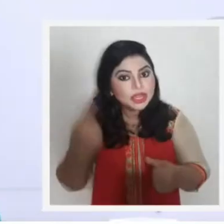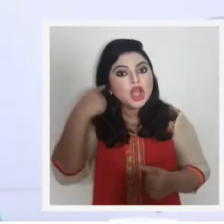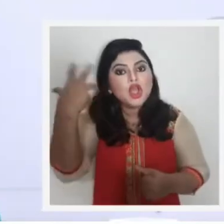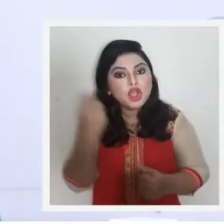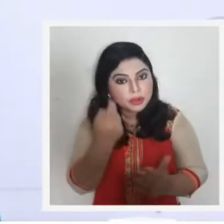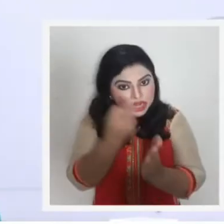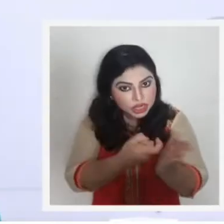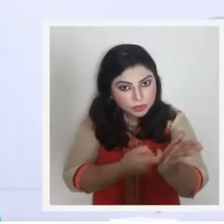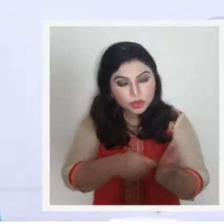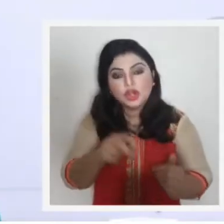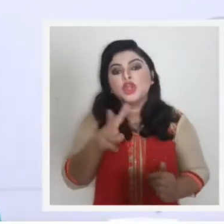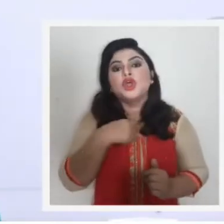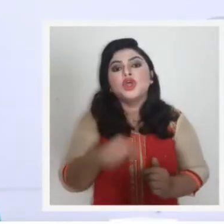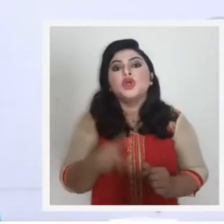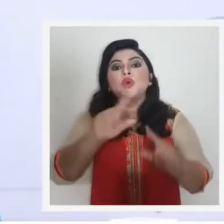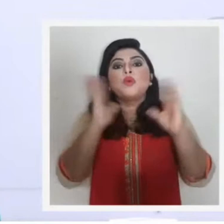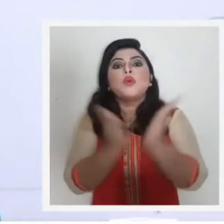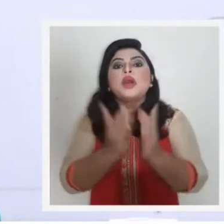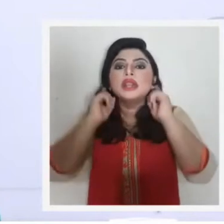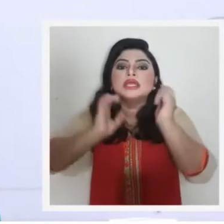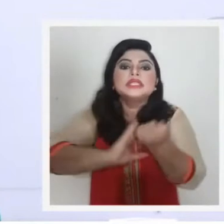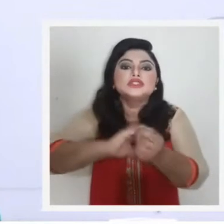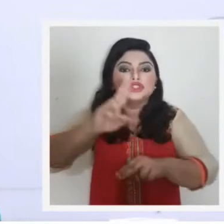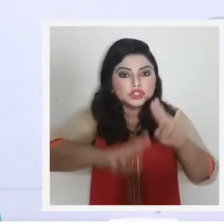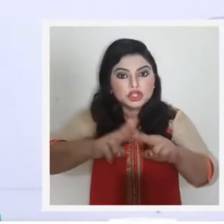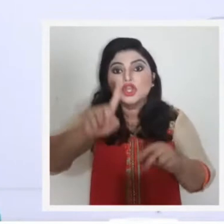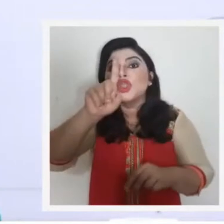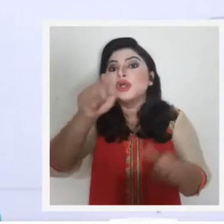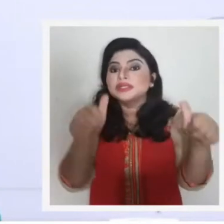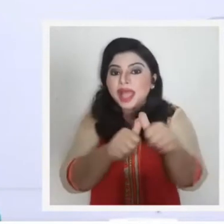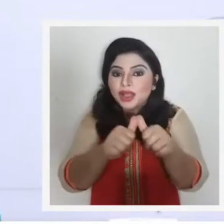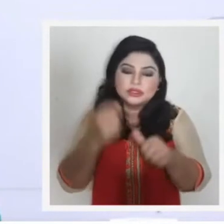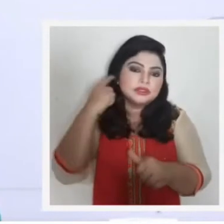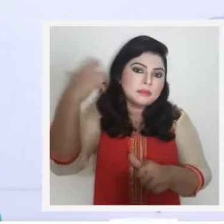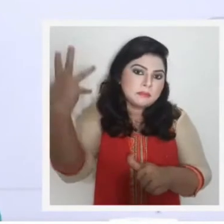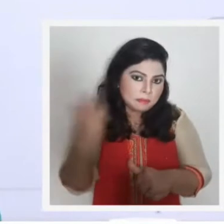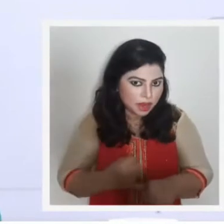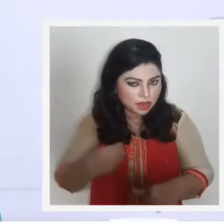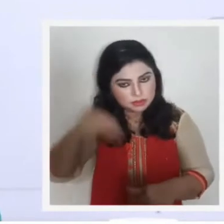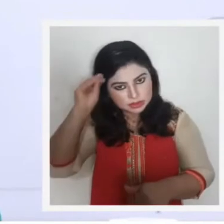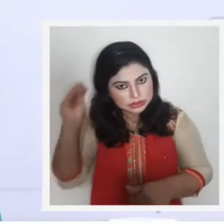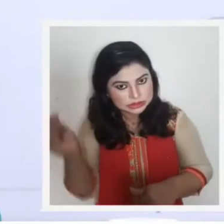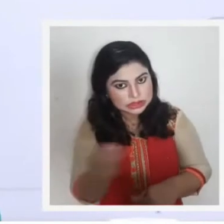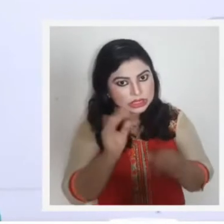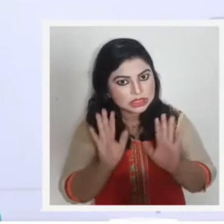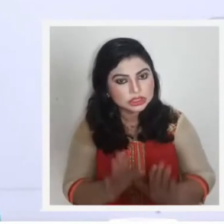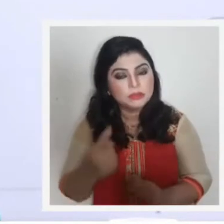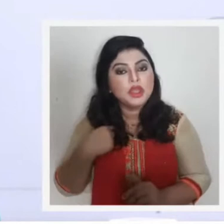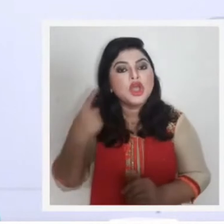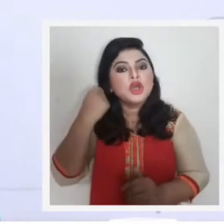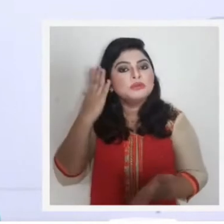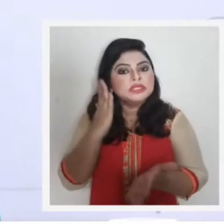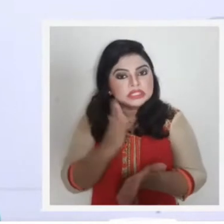3,471 জন। গতকাল সোমবার দেশে করোনায় সংক্রমিত 2,907 জন শনাক্ত হওয়ার কথা জানানো হয়েছিল,